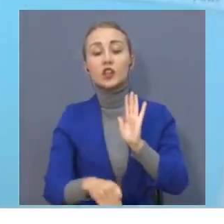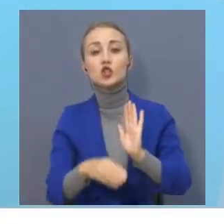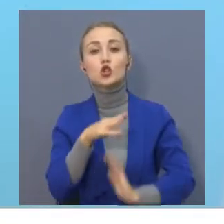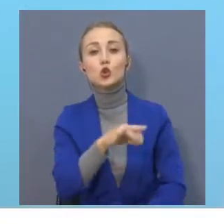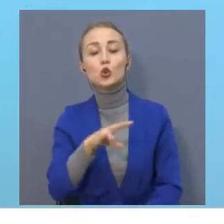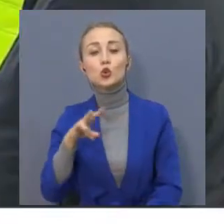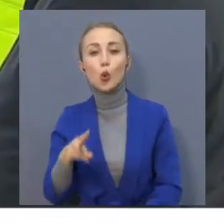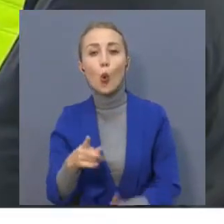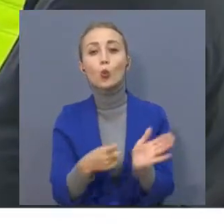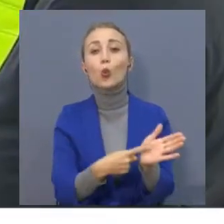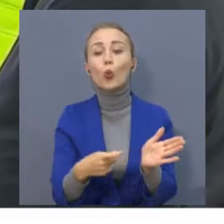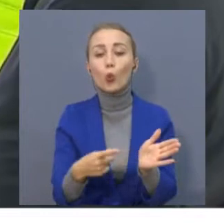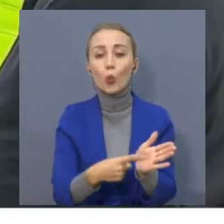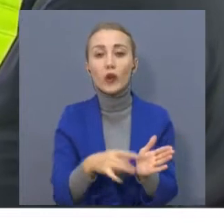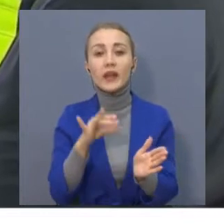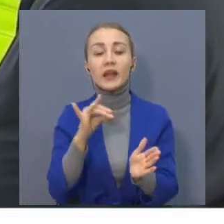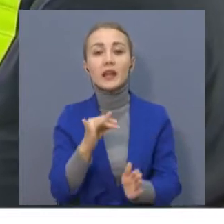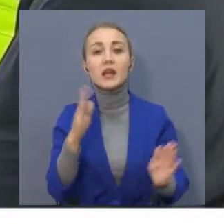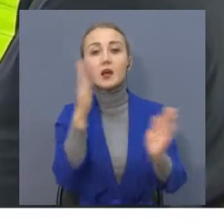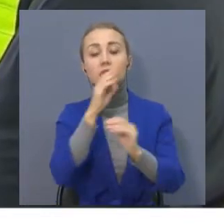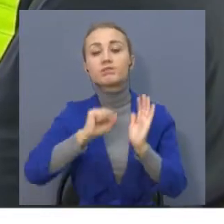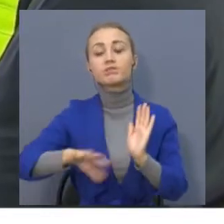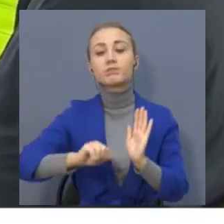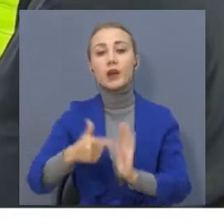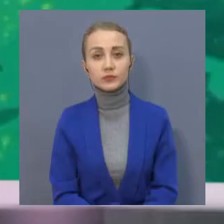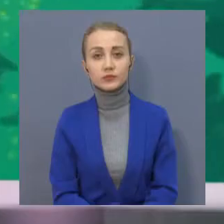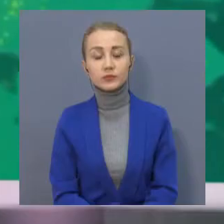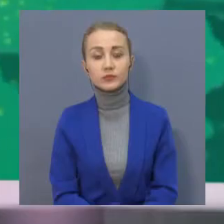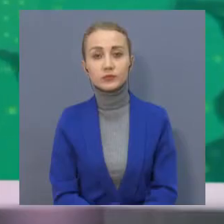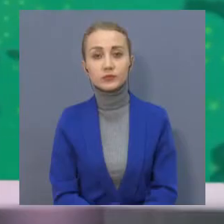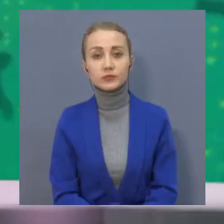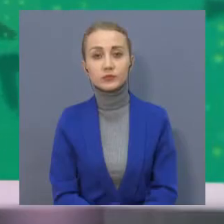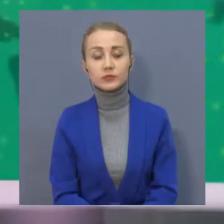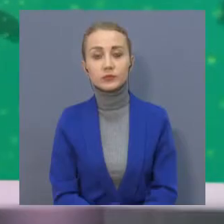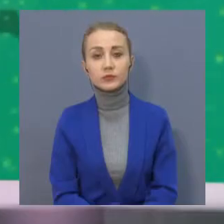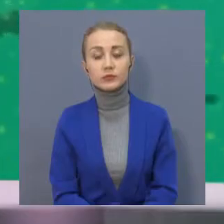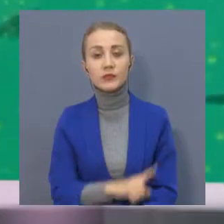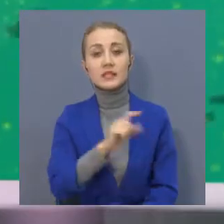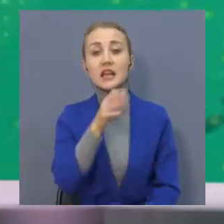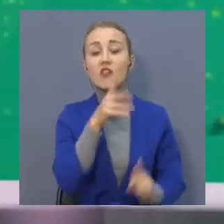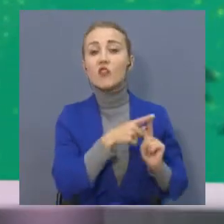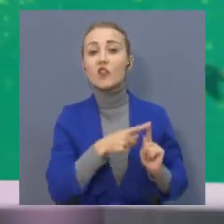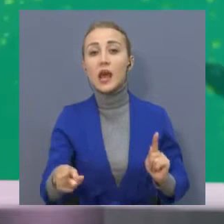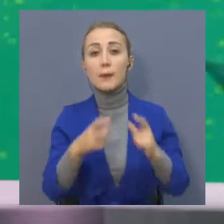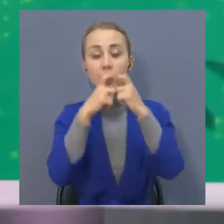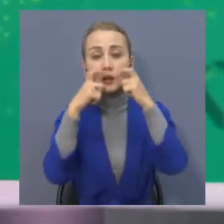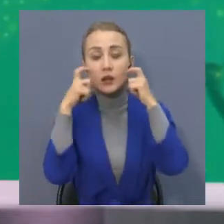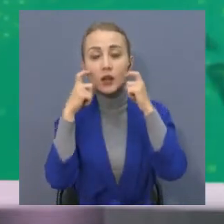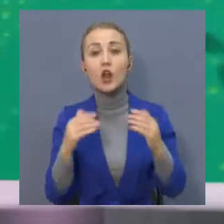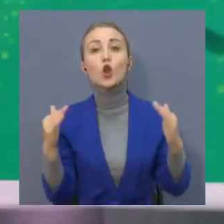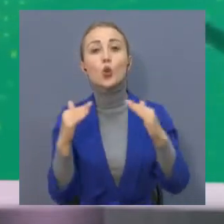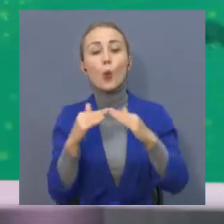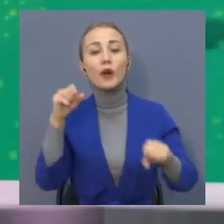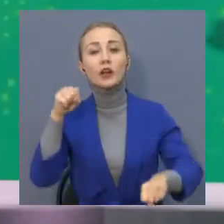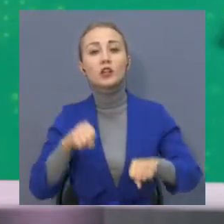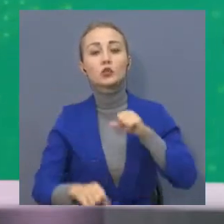кешенде жұмыс істеу үшін арнайы курстан өтіп жатыр. Карантин уақытында тұрмыстық зорлық-зомбылық оқиғалары